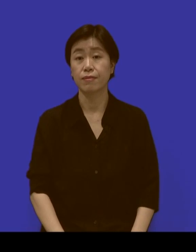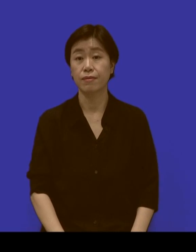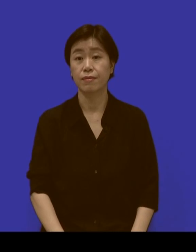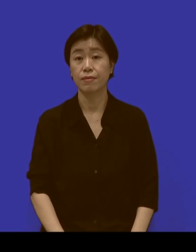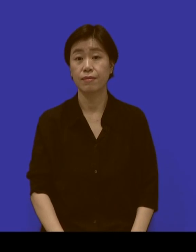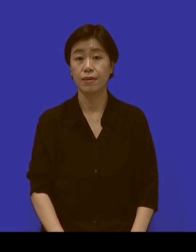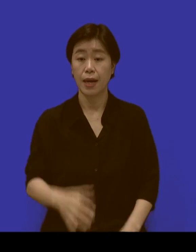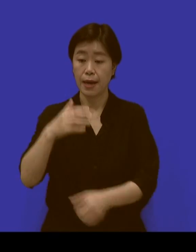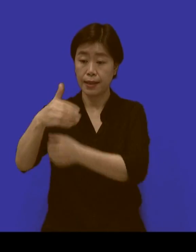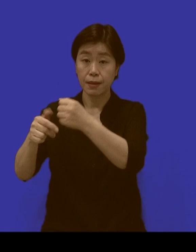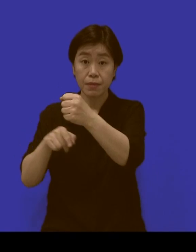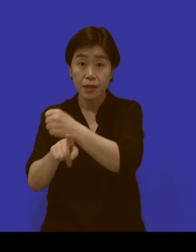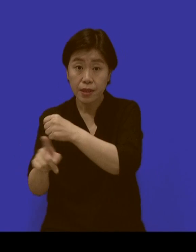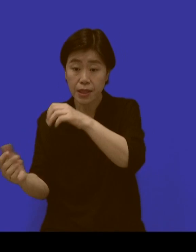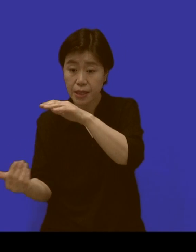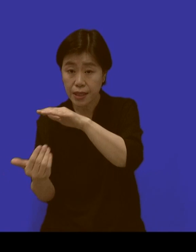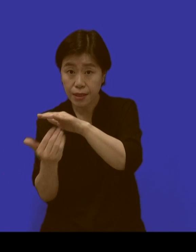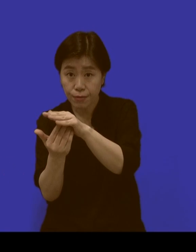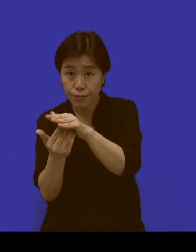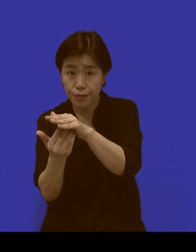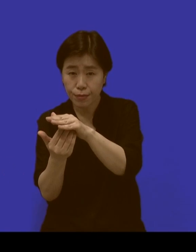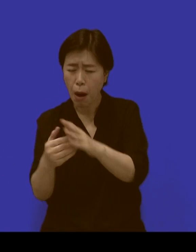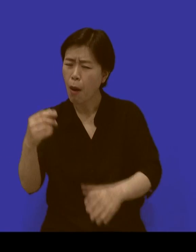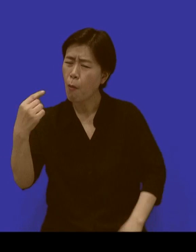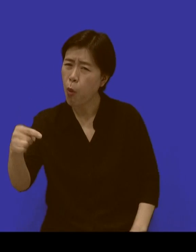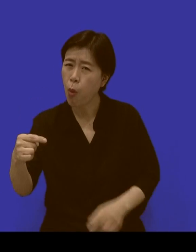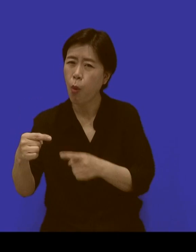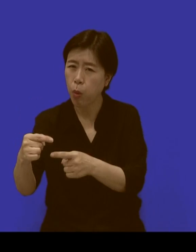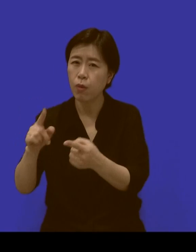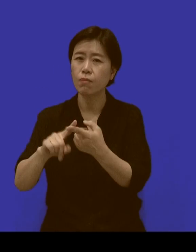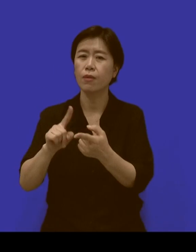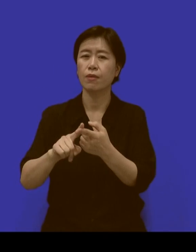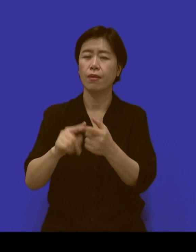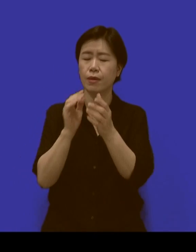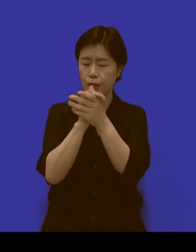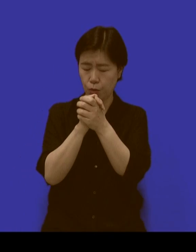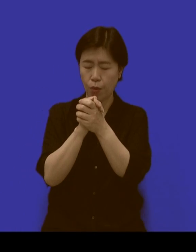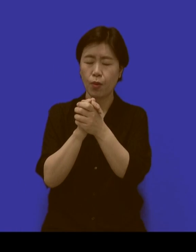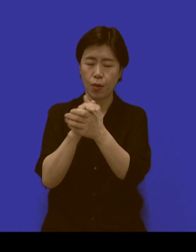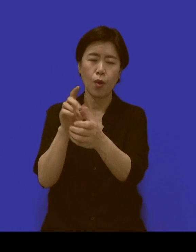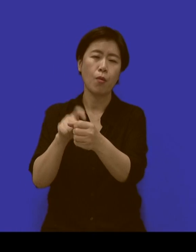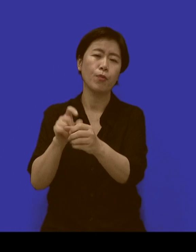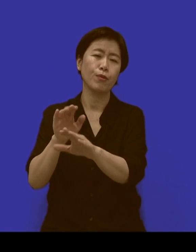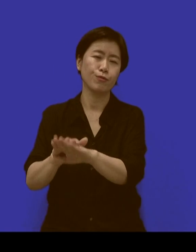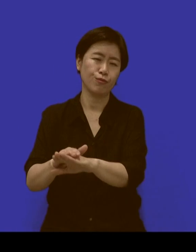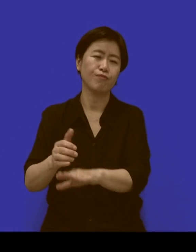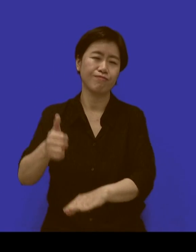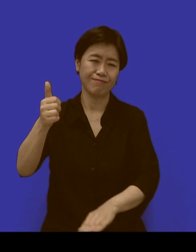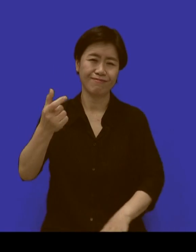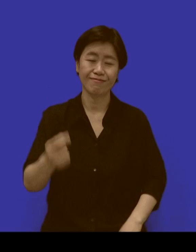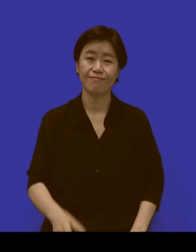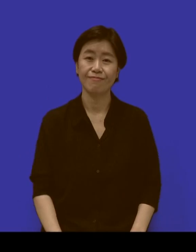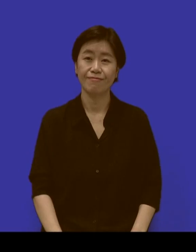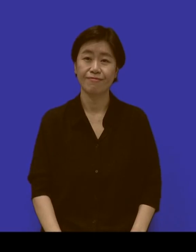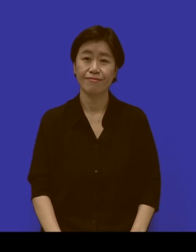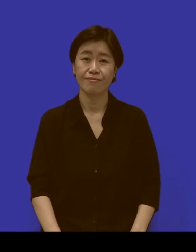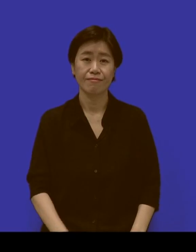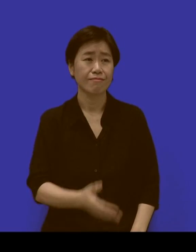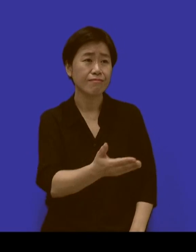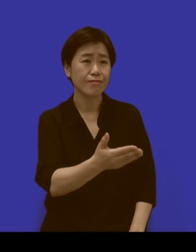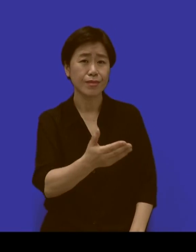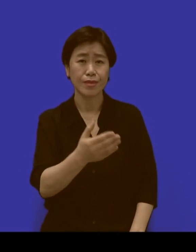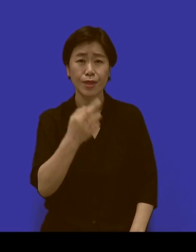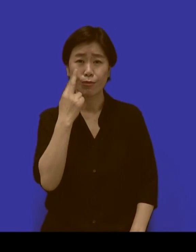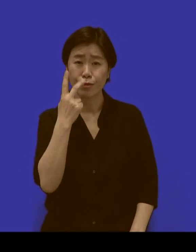무엇에 쓰임을 받기 위해서 이 아이를 사용케 해달라고 기도해야 되는지 기도의 방법도 얻게 되는 시간이었던 것 같습니다. 아까 말씀드렸지만 다시 미국에 돌려보내기가